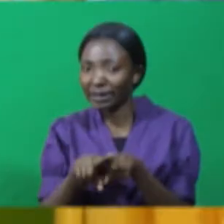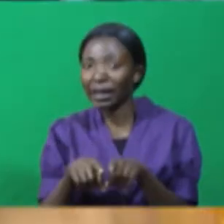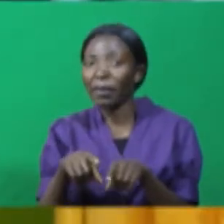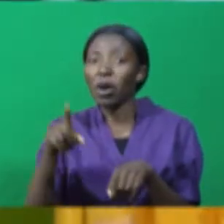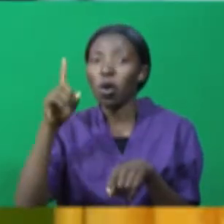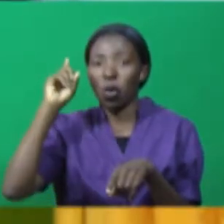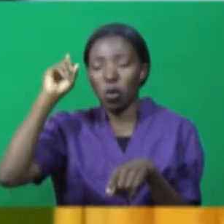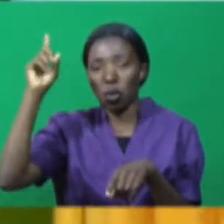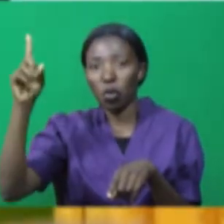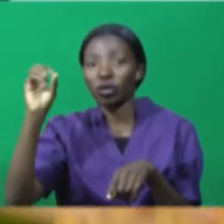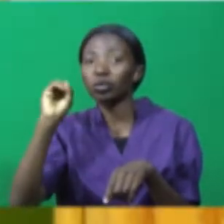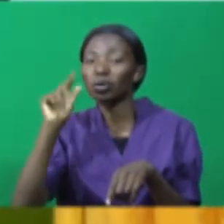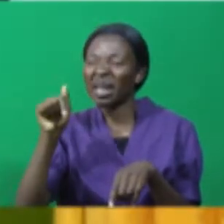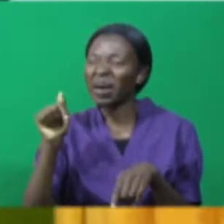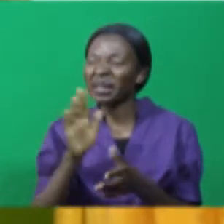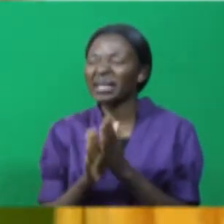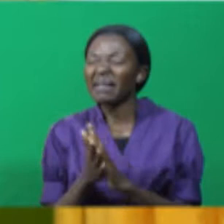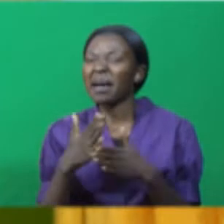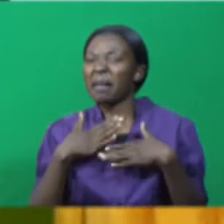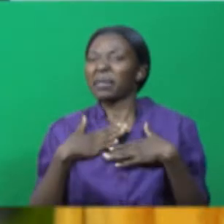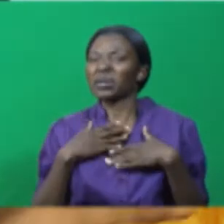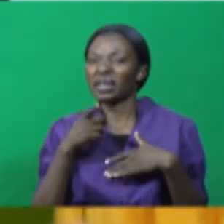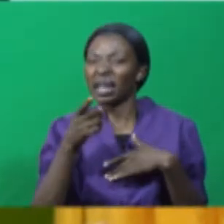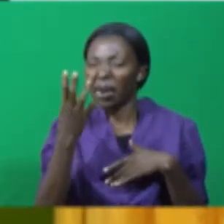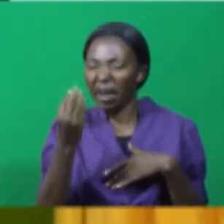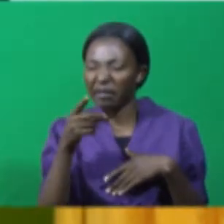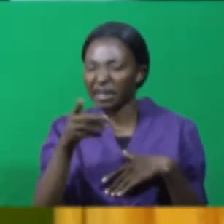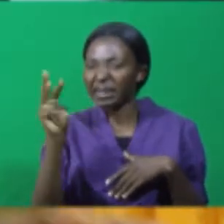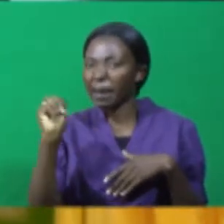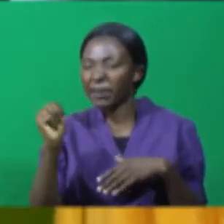zvaisa vashamisa unzwa kuti tadedicate mwedzi uno kukunamatai